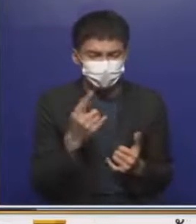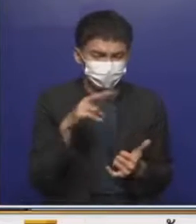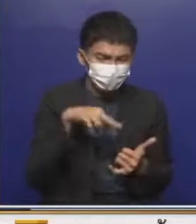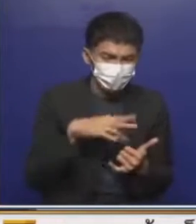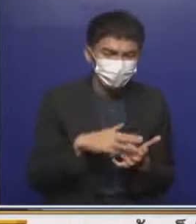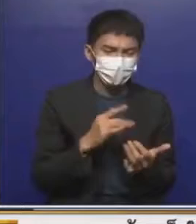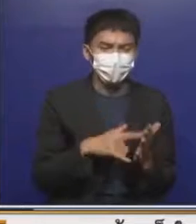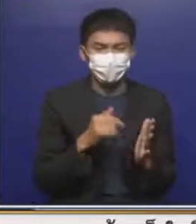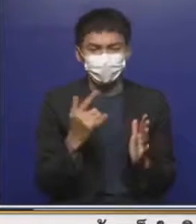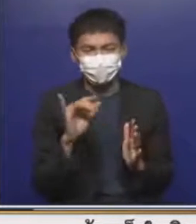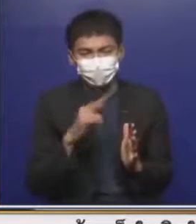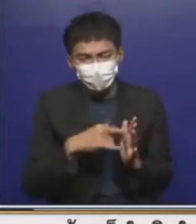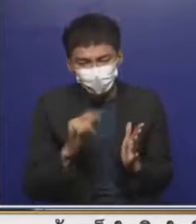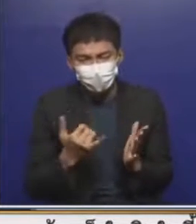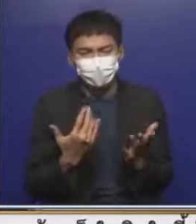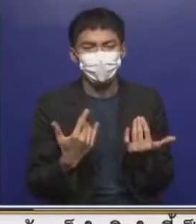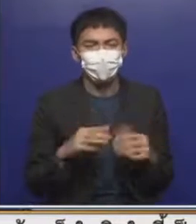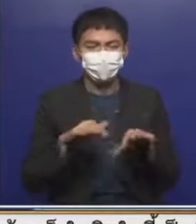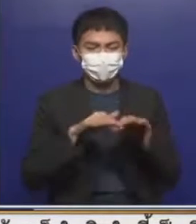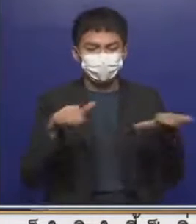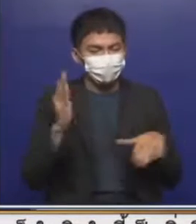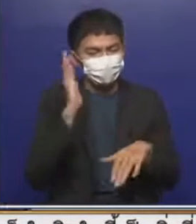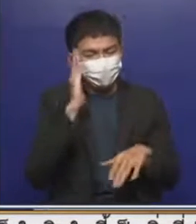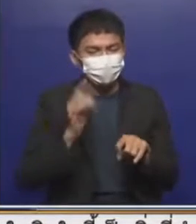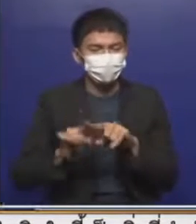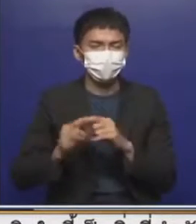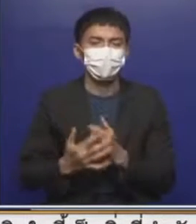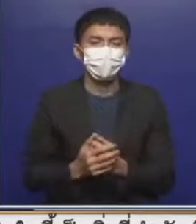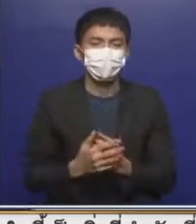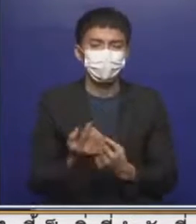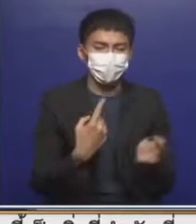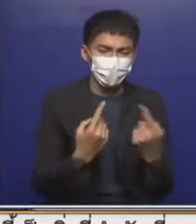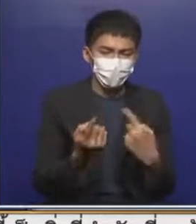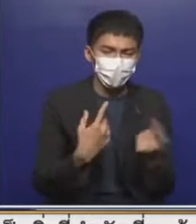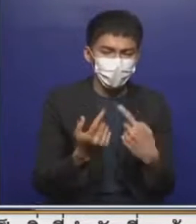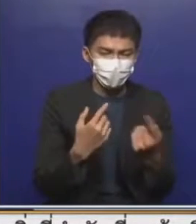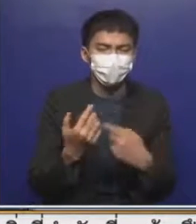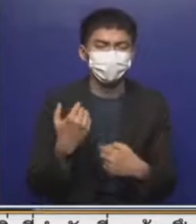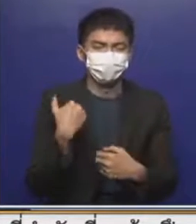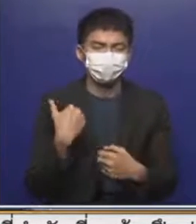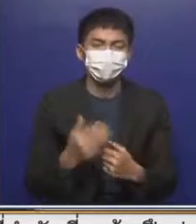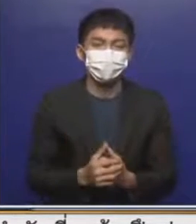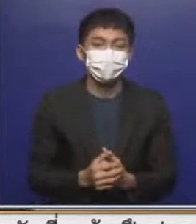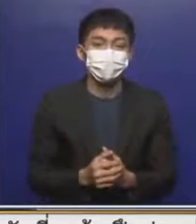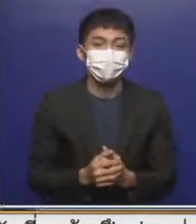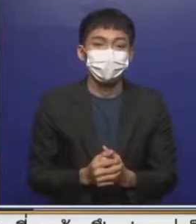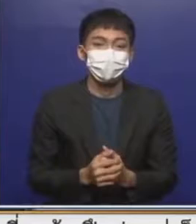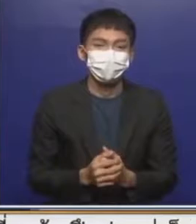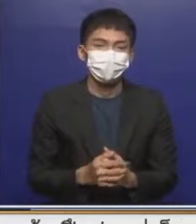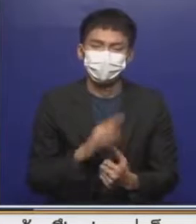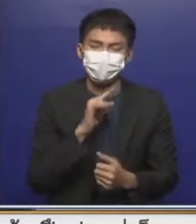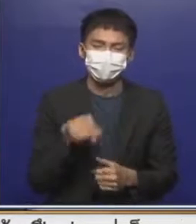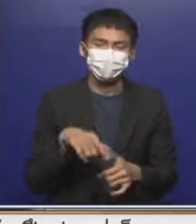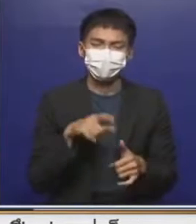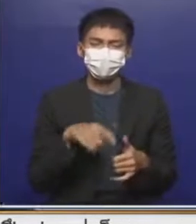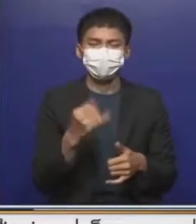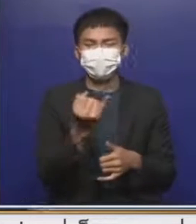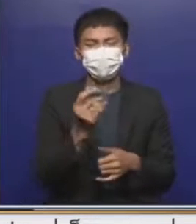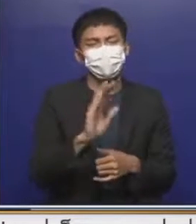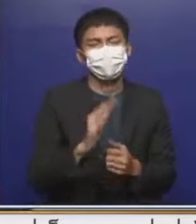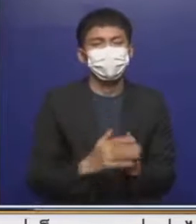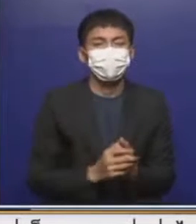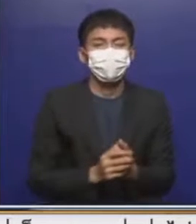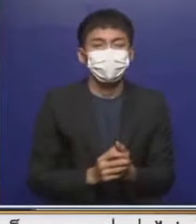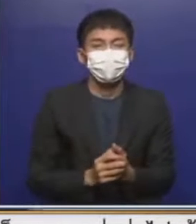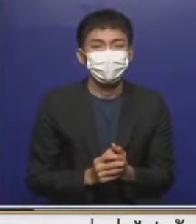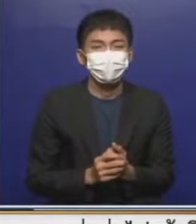เป็คามผดมหัของรฐบาลแ้ ๆยัมีหนามาโทษคนตายนี่ไม่ใช่แค่ไม่มีสามัสำนกแม